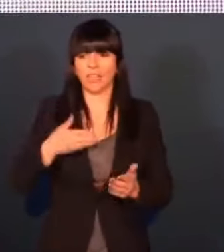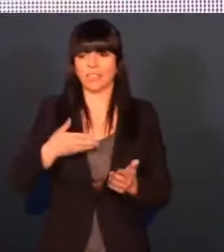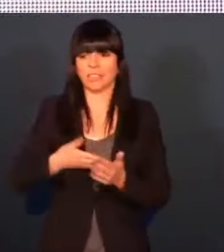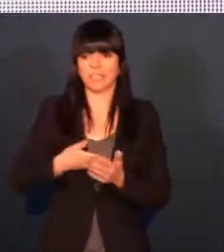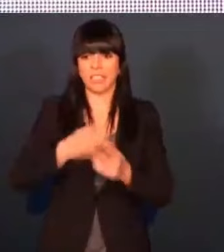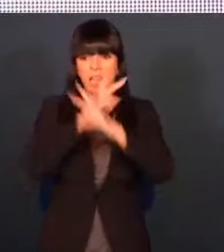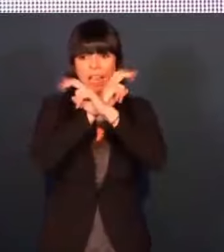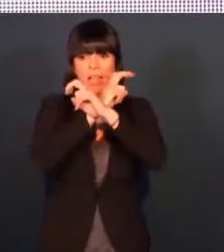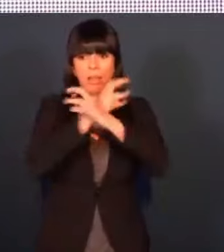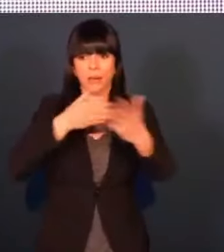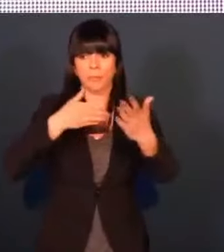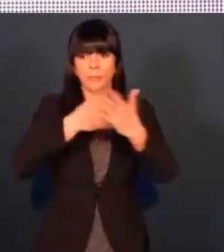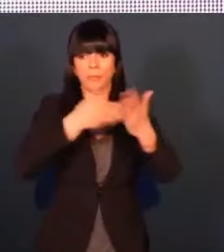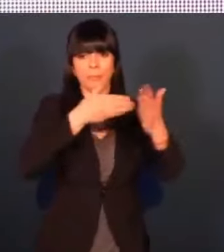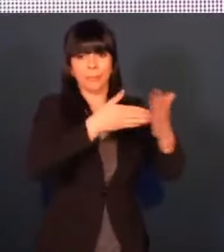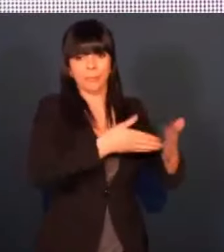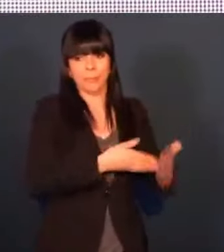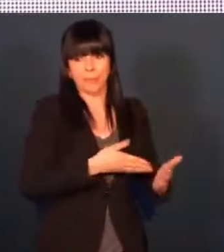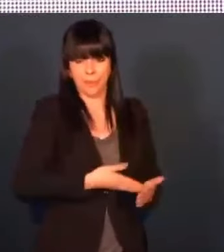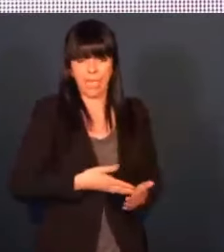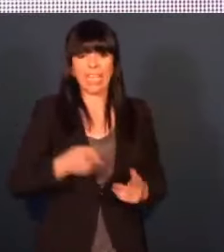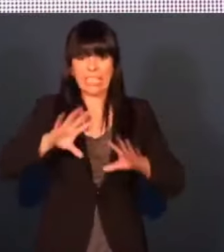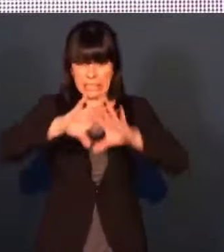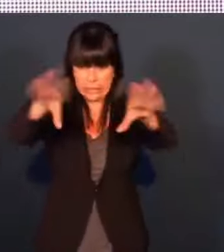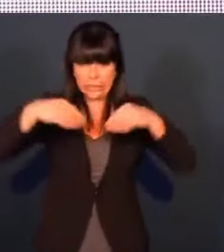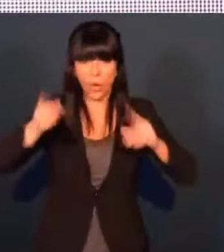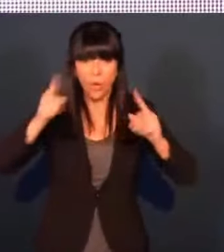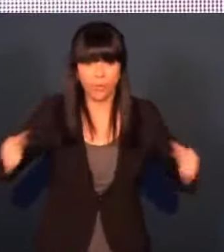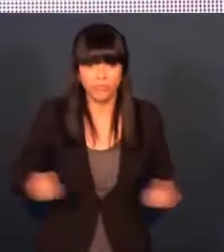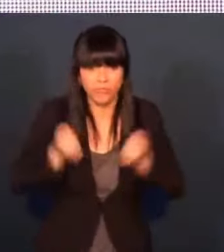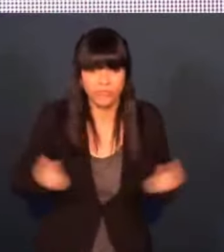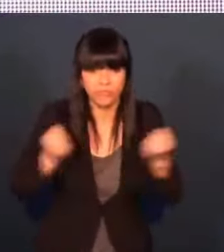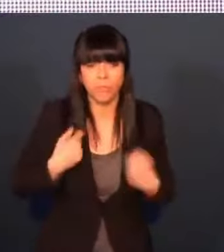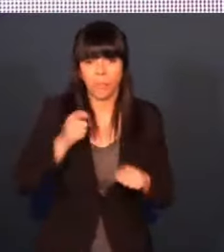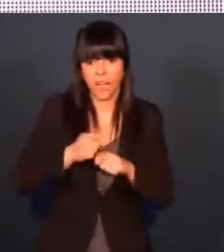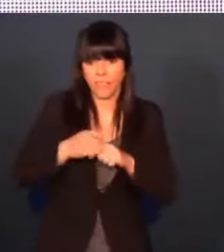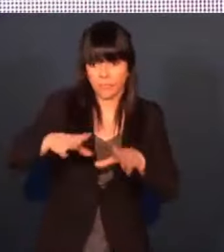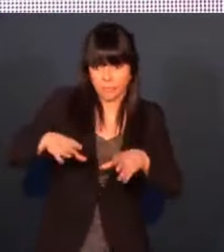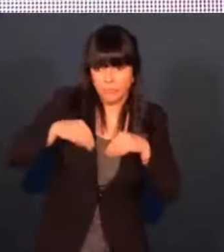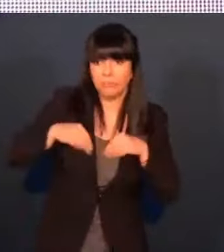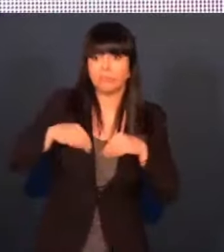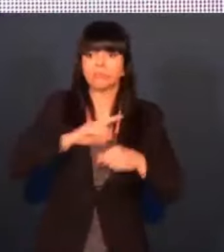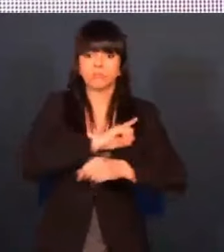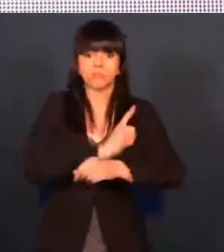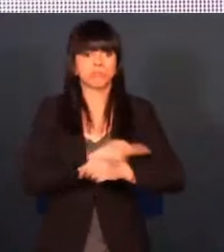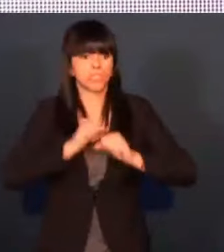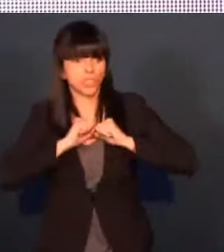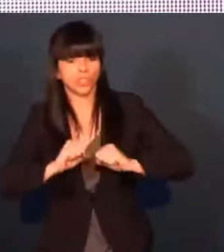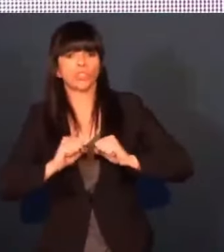по суша. Но, заедно с усилията, които правим по защита на границите, привличане